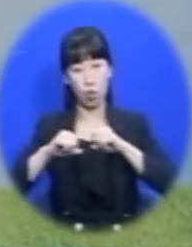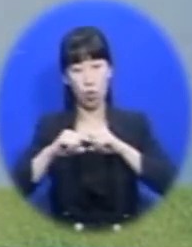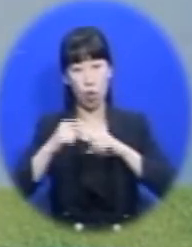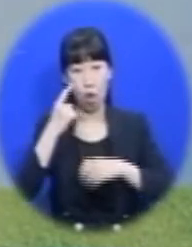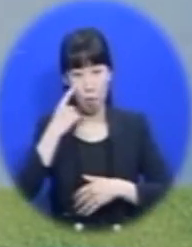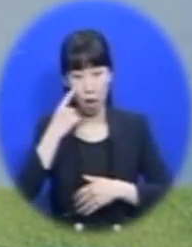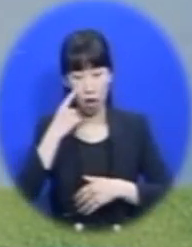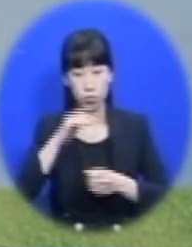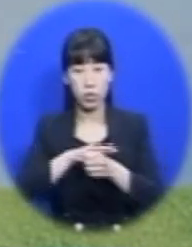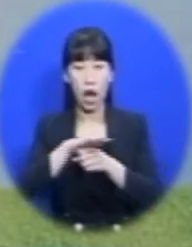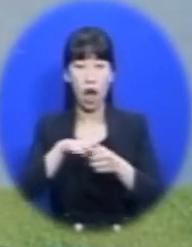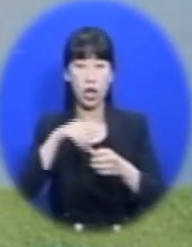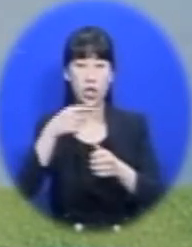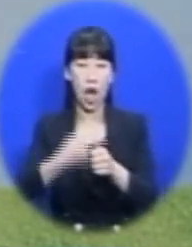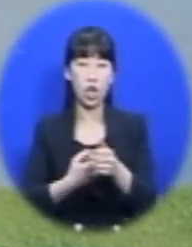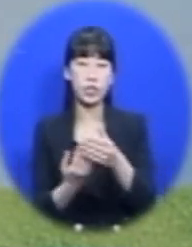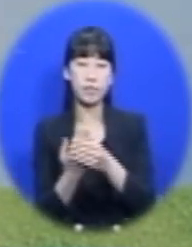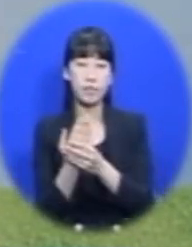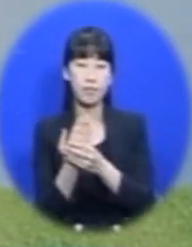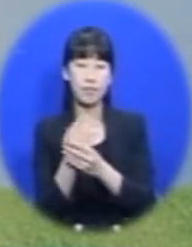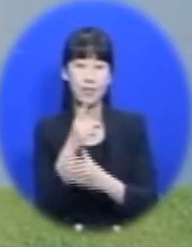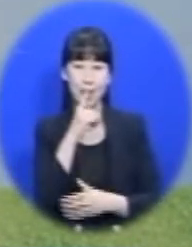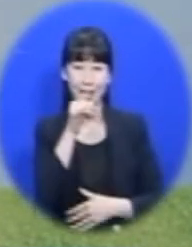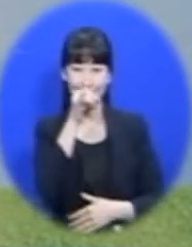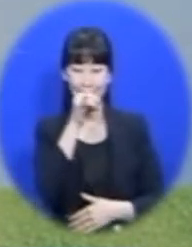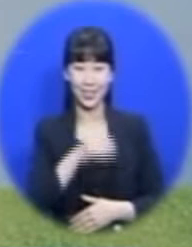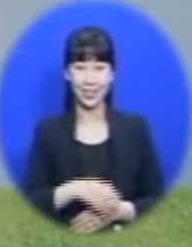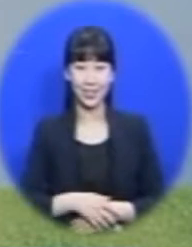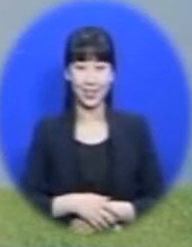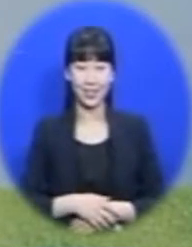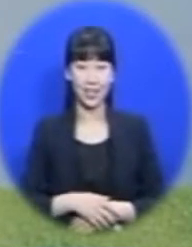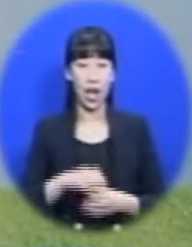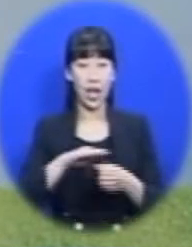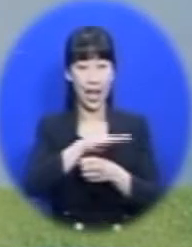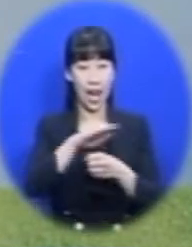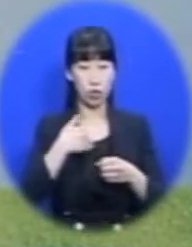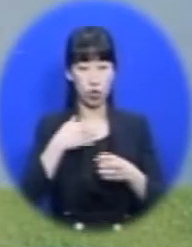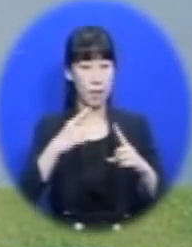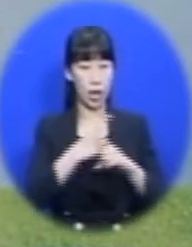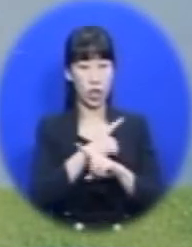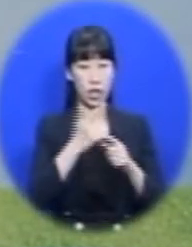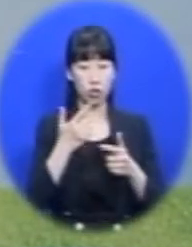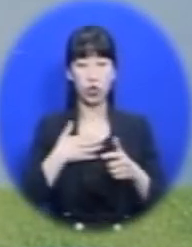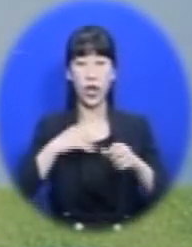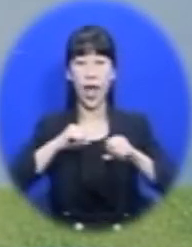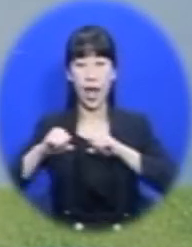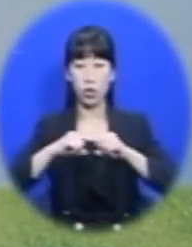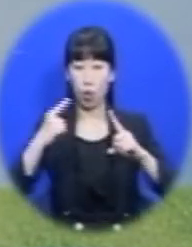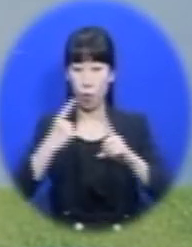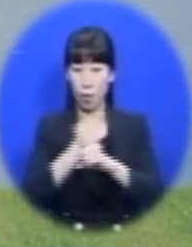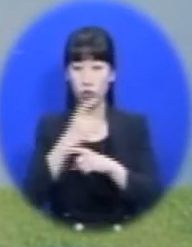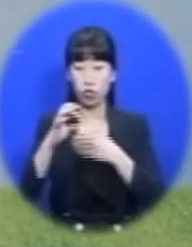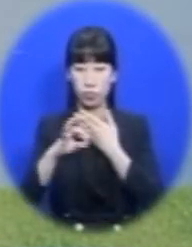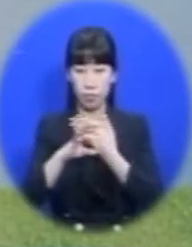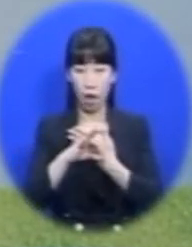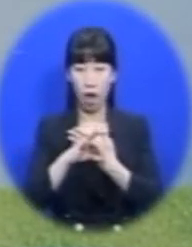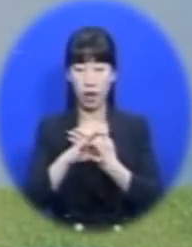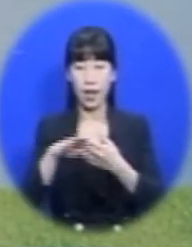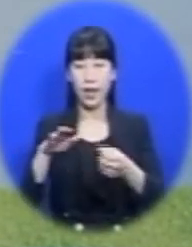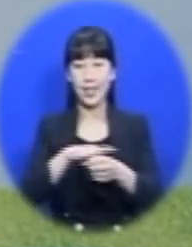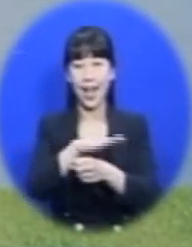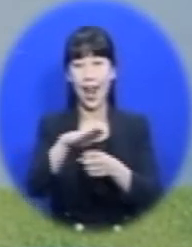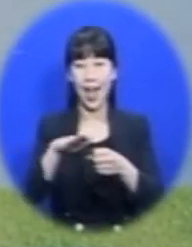감정이 만들어지는구나. 그러면서 사랑이 우리를 바꾸는 것이 아니라 우리가 행동을 바꿀 때 최고의